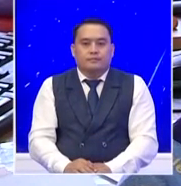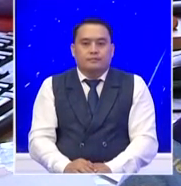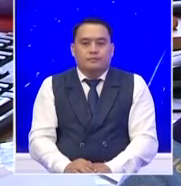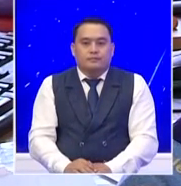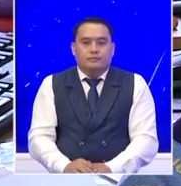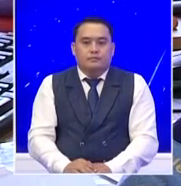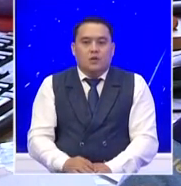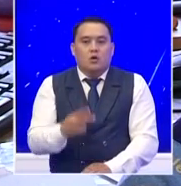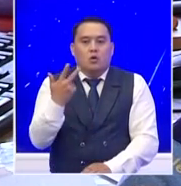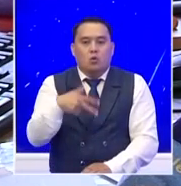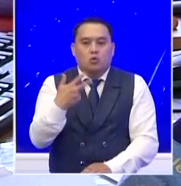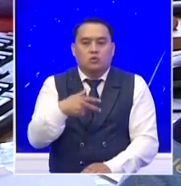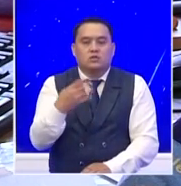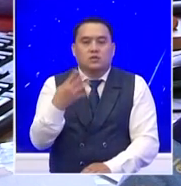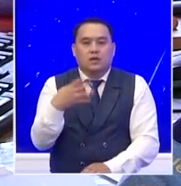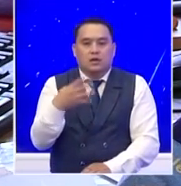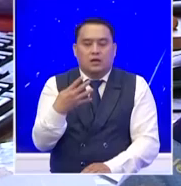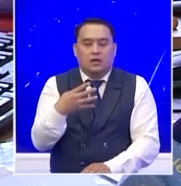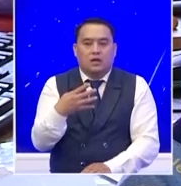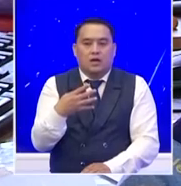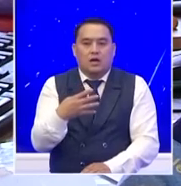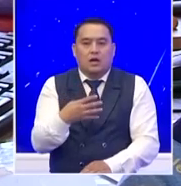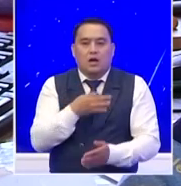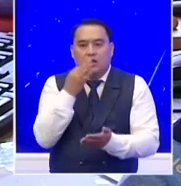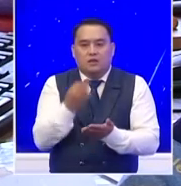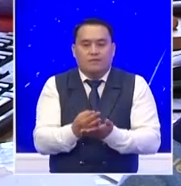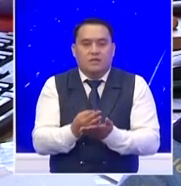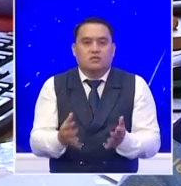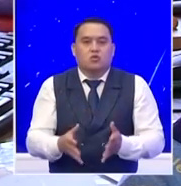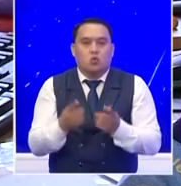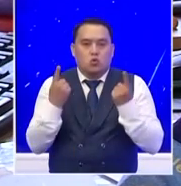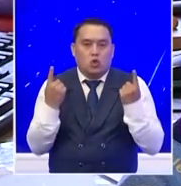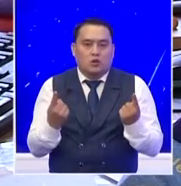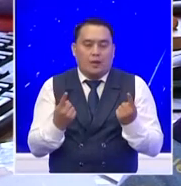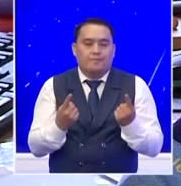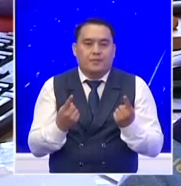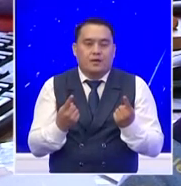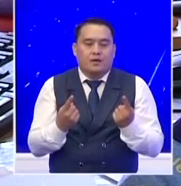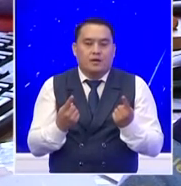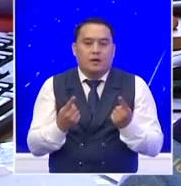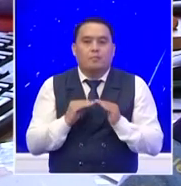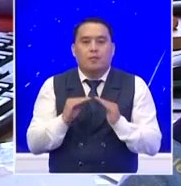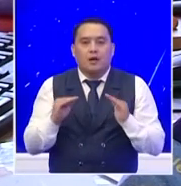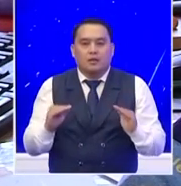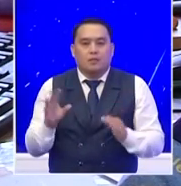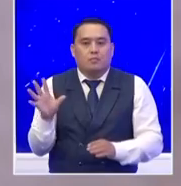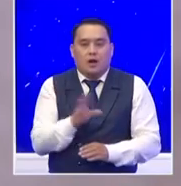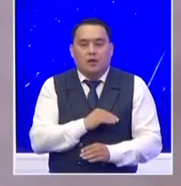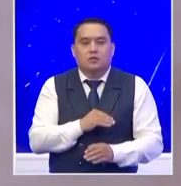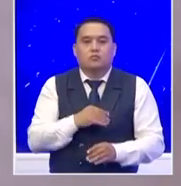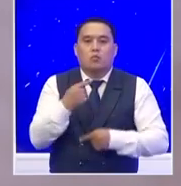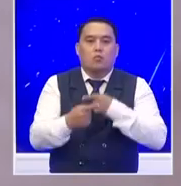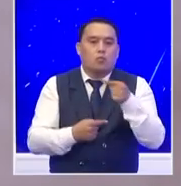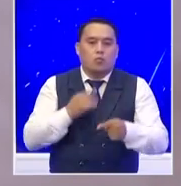байланысты 30-40-қа дейін болатын күндері бар. Жауапкершілігі өте зор. балалар ол бәріміздің болашағымыз.